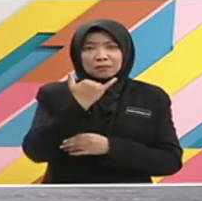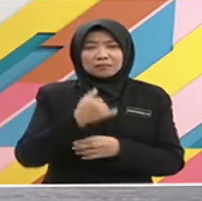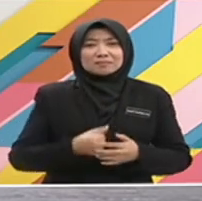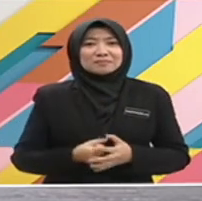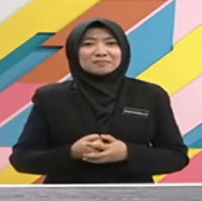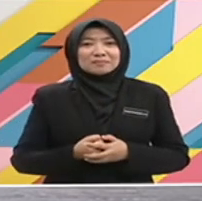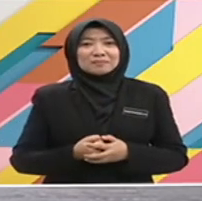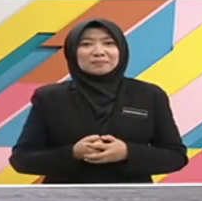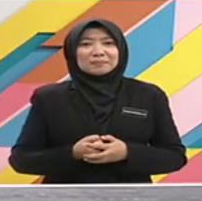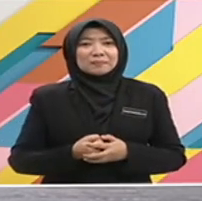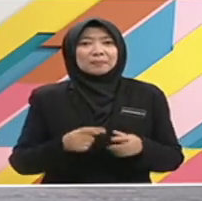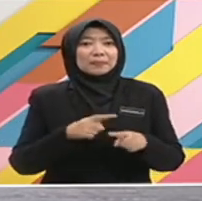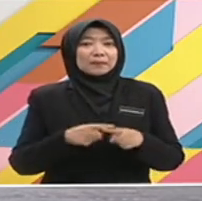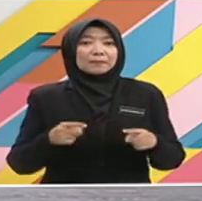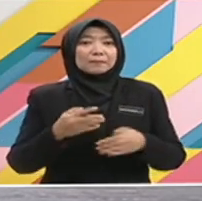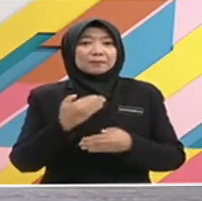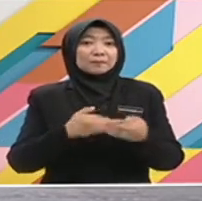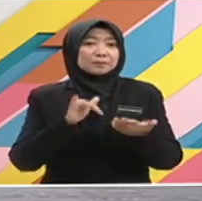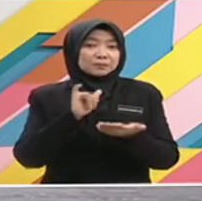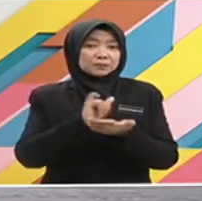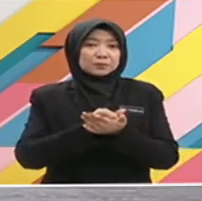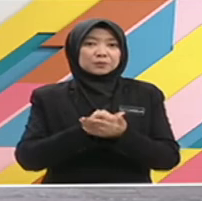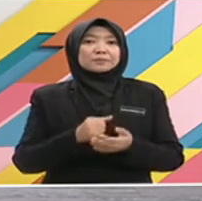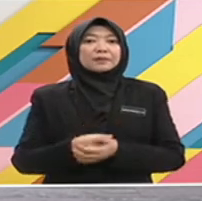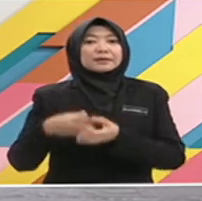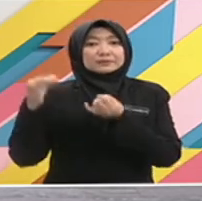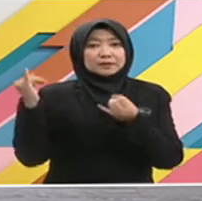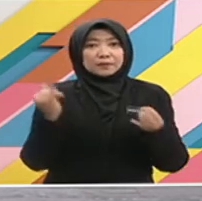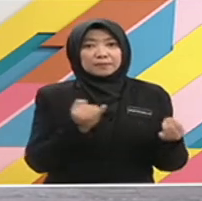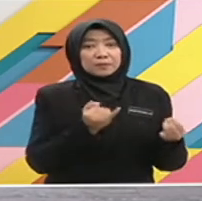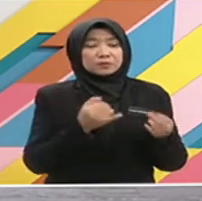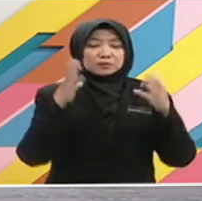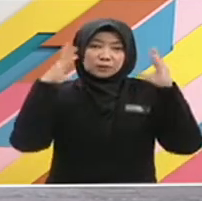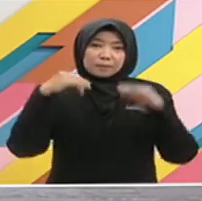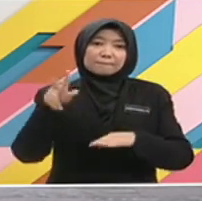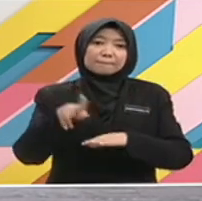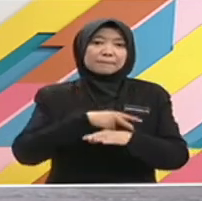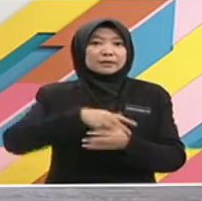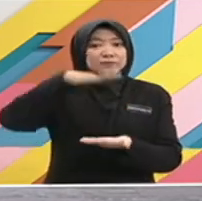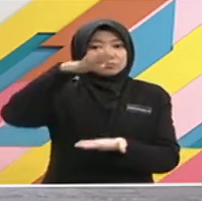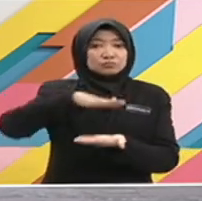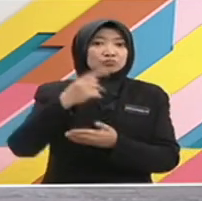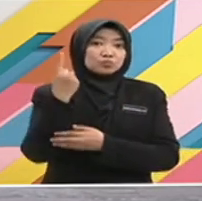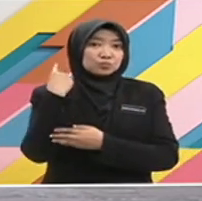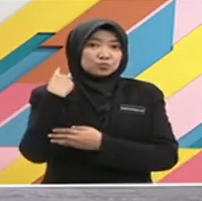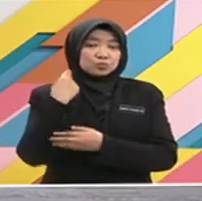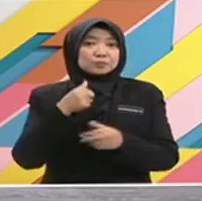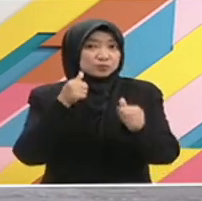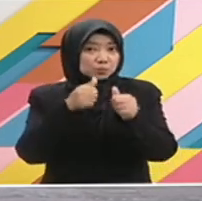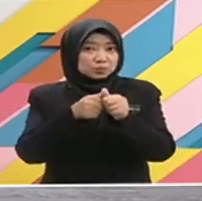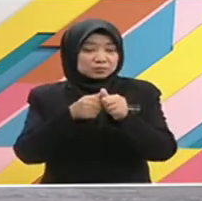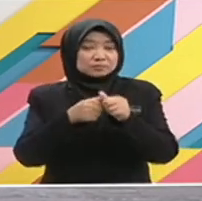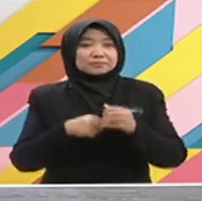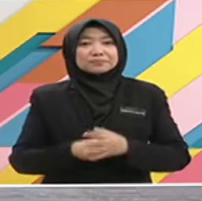kita. Tetapi sebelum itu, saya nak jemput cikgu untuk kita sama-sama sanitasi tangan kita mengikut norma bahasa. Silakan cikgu. Baik, terima kasih